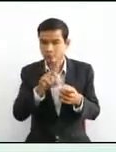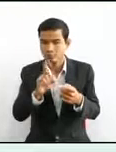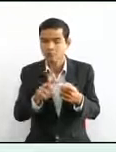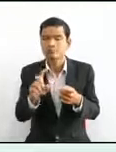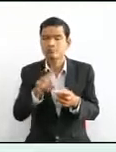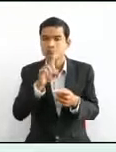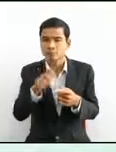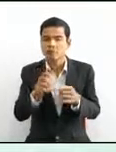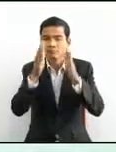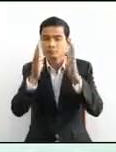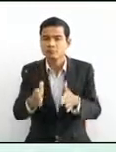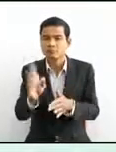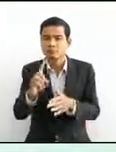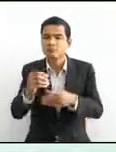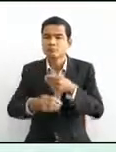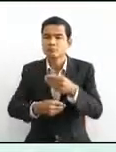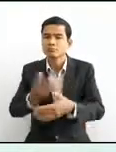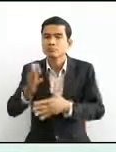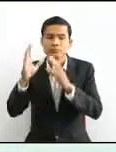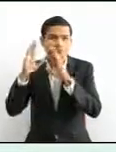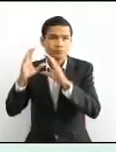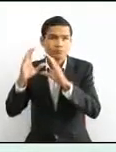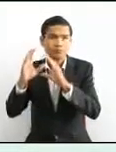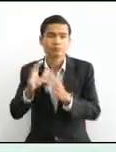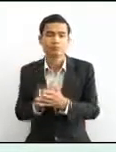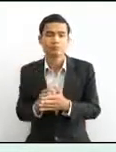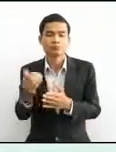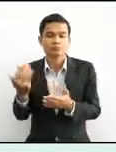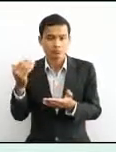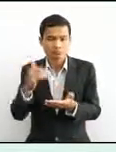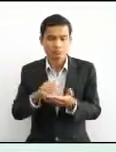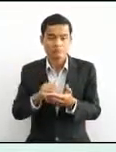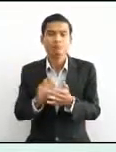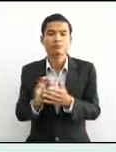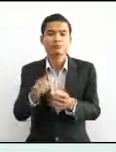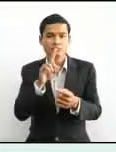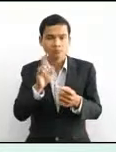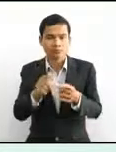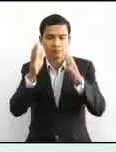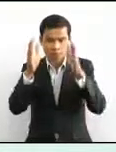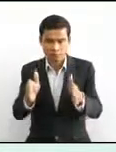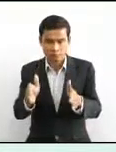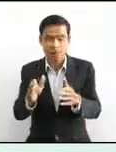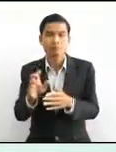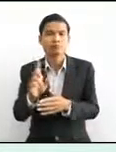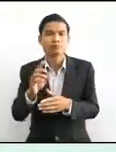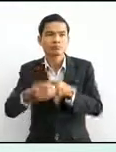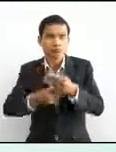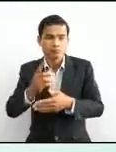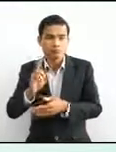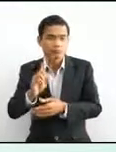Ta nơ ná lụa đồn. Sẽ đọc một đoạn tiếp. Ta nơ ná